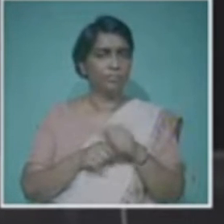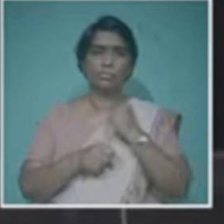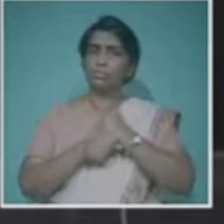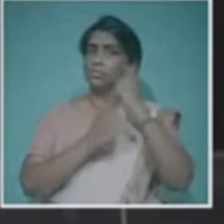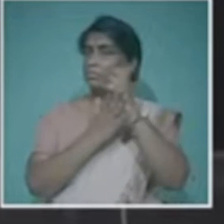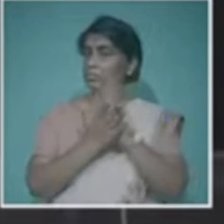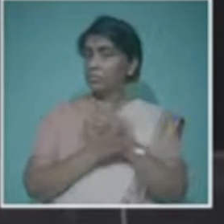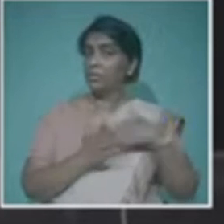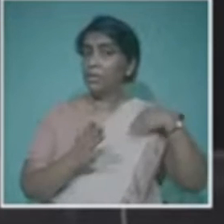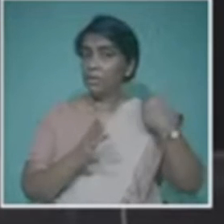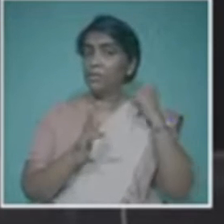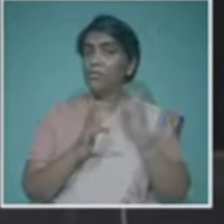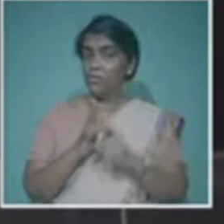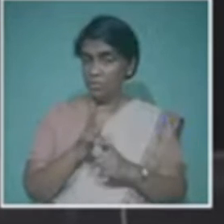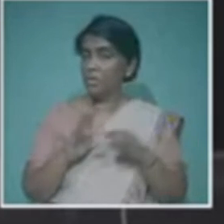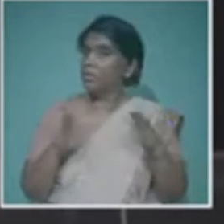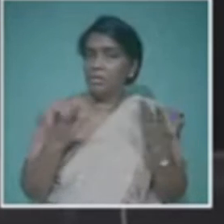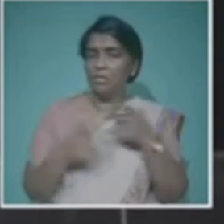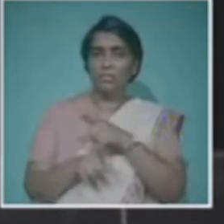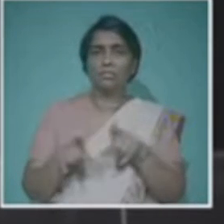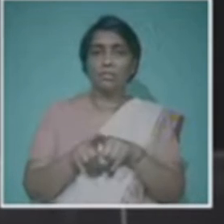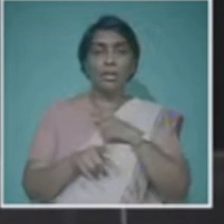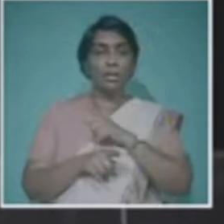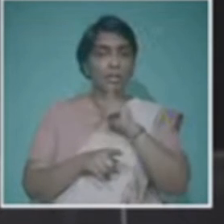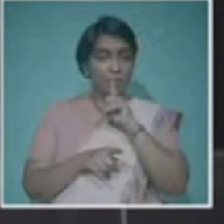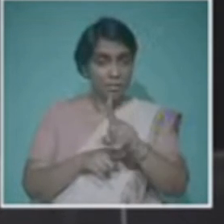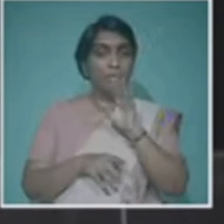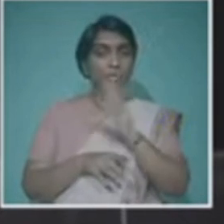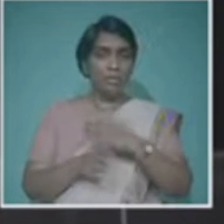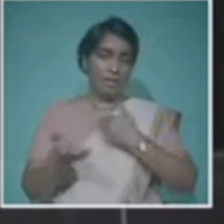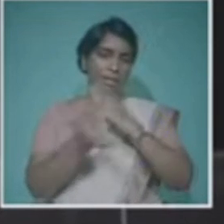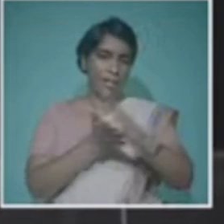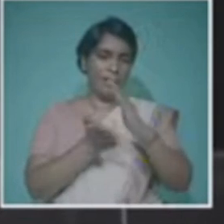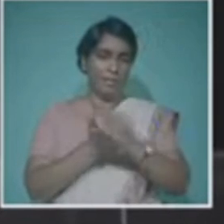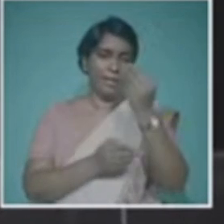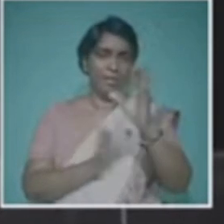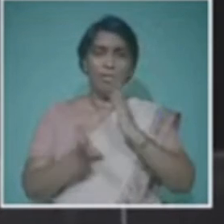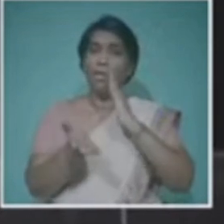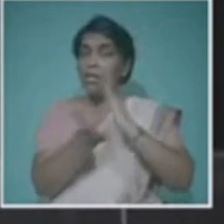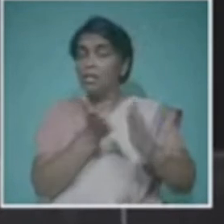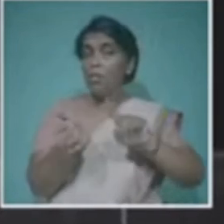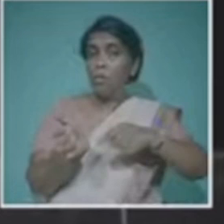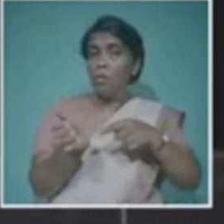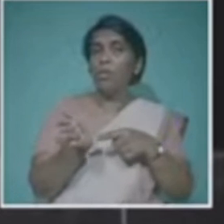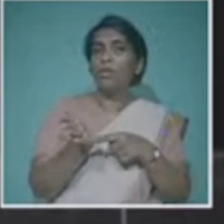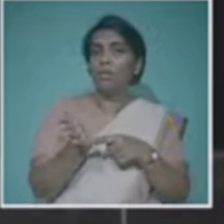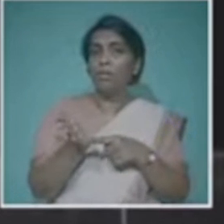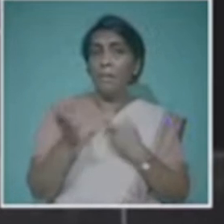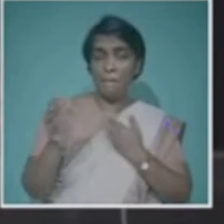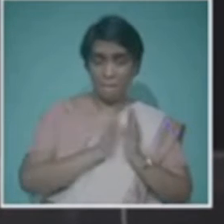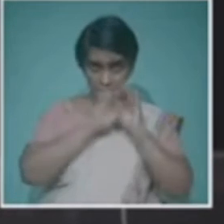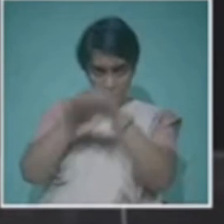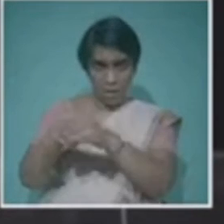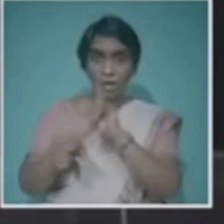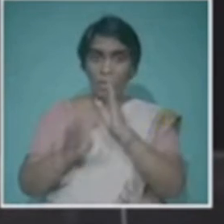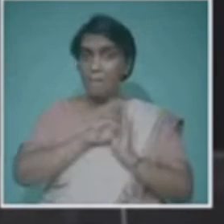ආණ්ඩුපක්ෂයේ ප්‍රධාන සංවිධායකතුමා. එහෙම නැතුව අපි කියලා තියෙනවා අපි මේකට සහාය දෙනවා කියලා. නමුත් සහාය දෙන්නේ මොකටද? පණින්න කිව්වොත් අපිට ලින්දට